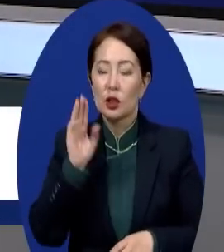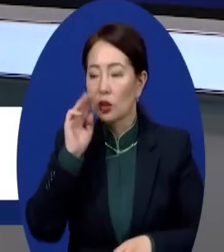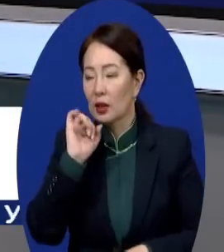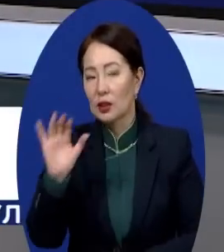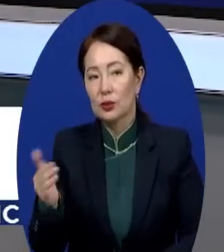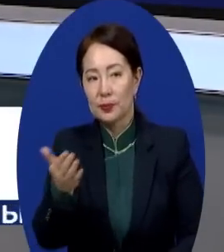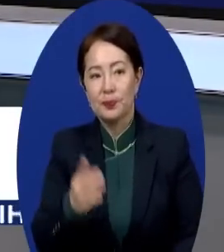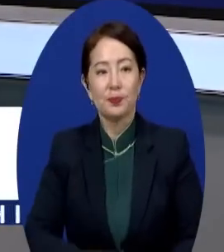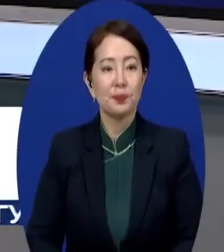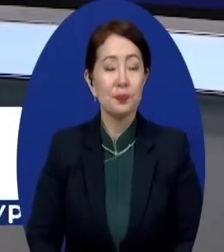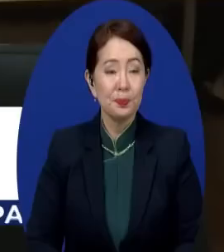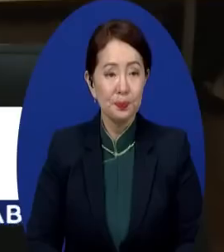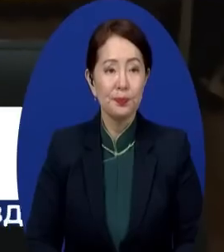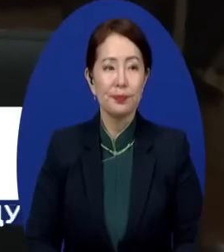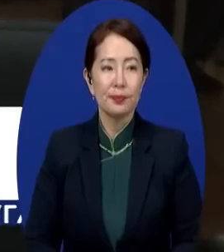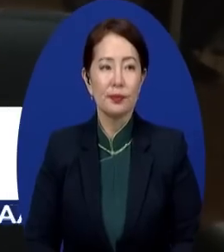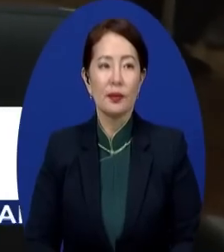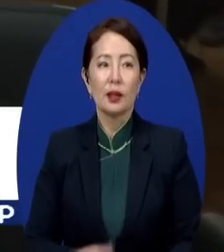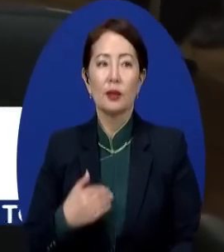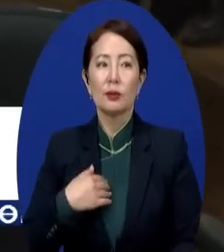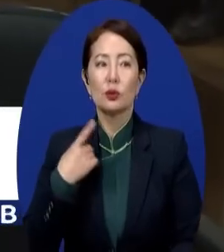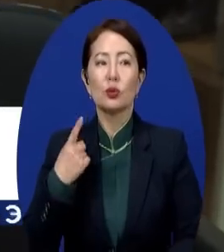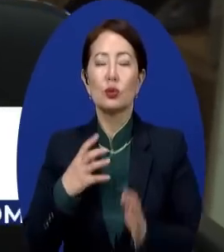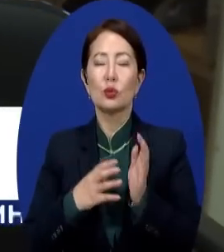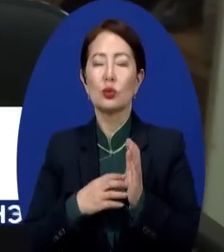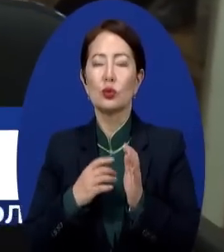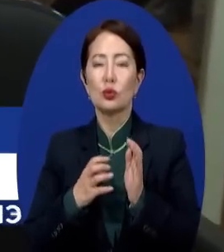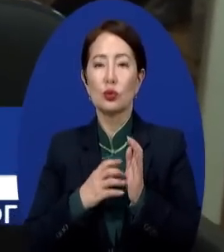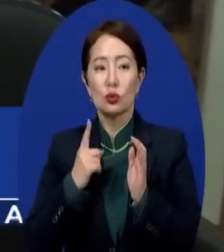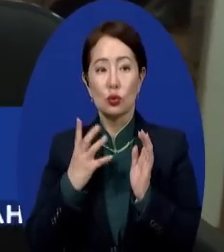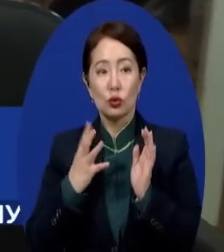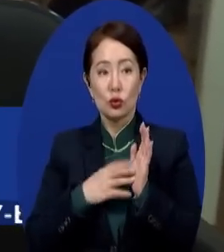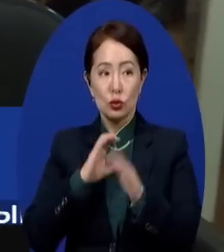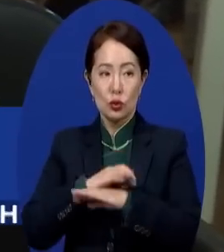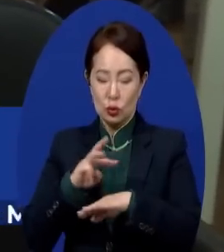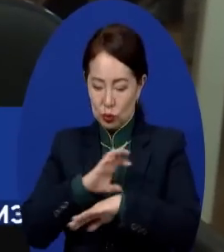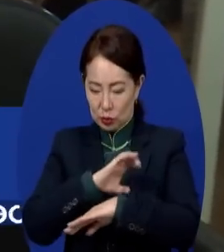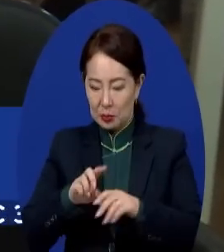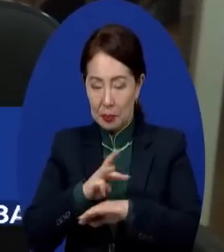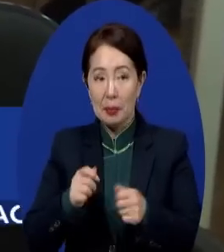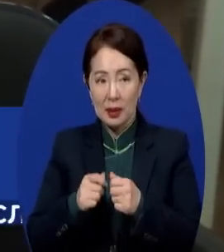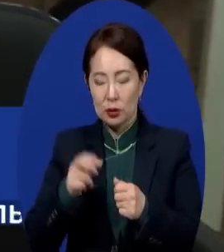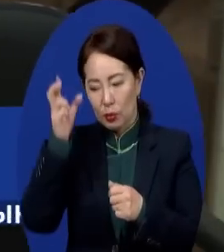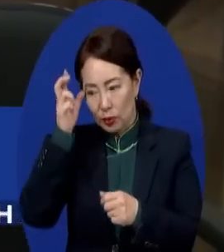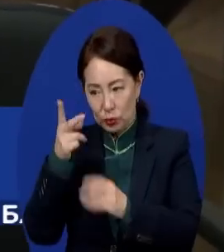яриг авсан юм аа. Би 149-р сургуулийн сургалтын менежер. Метрал бол төсрөлийн